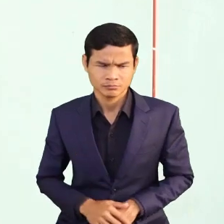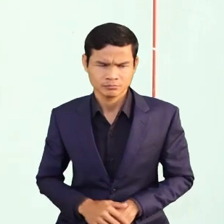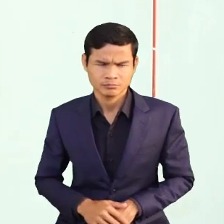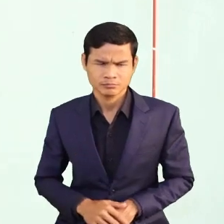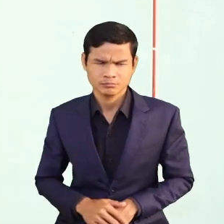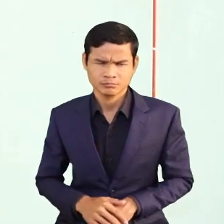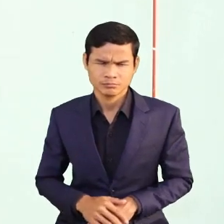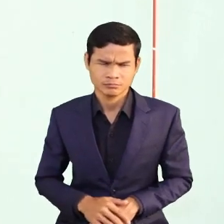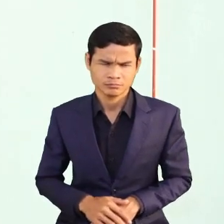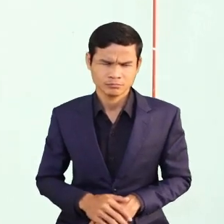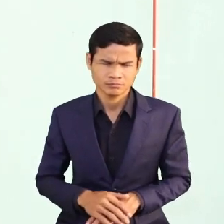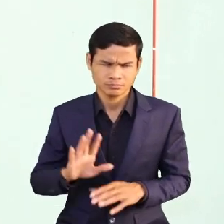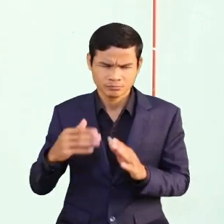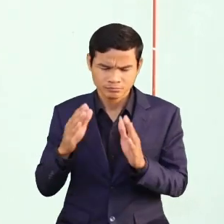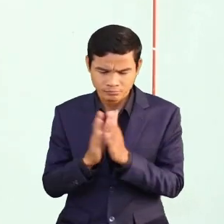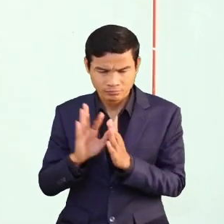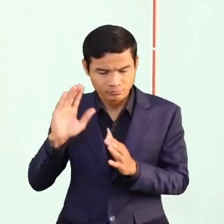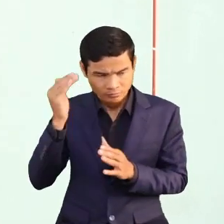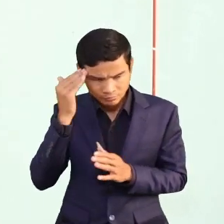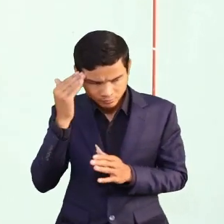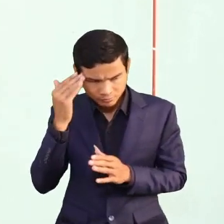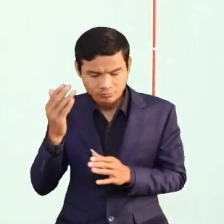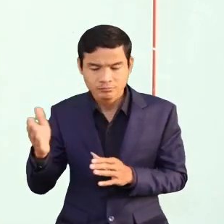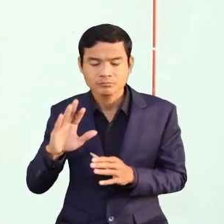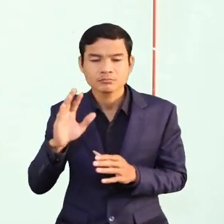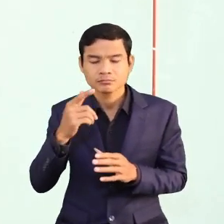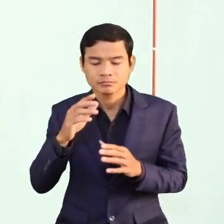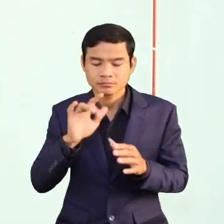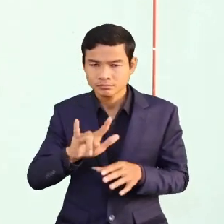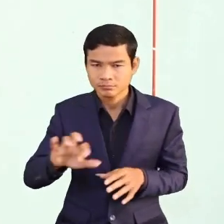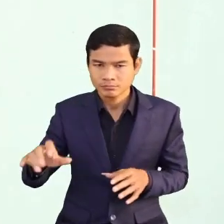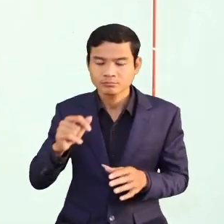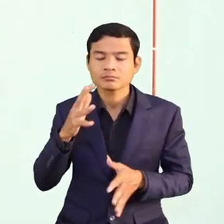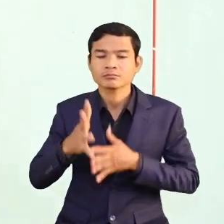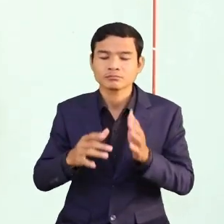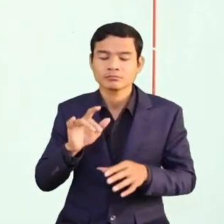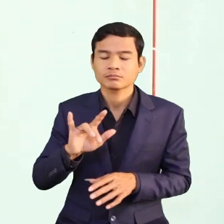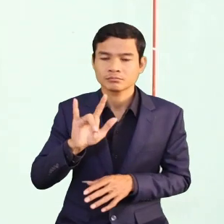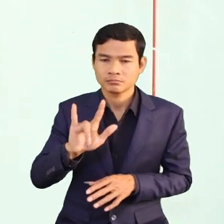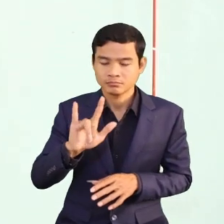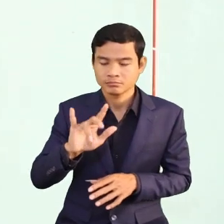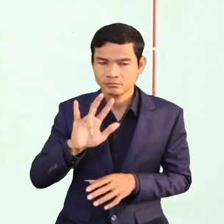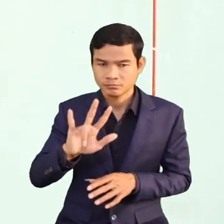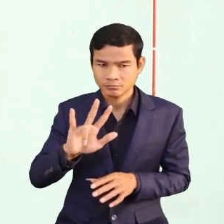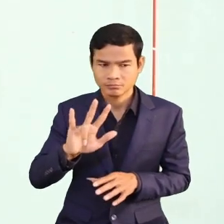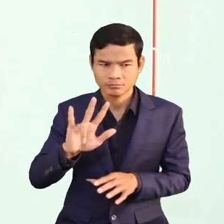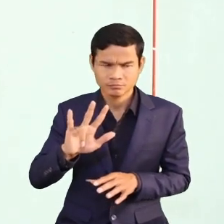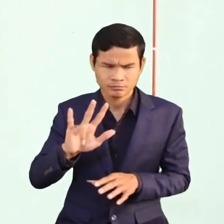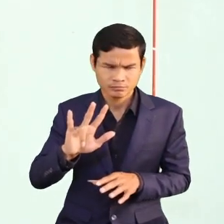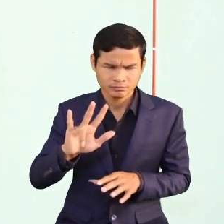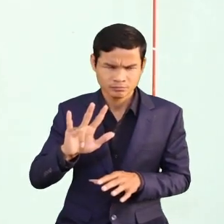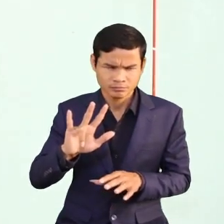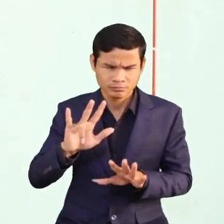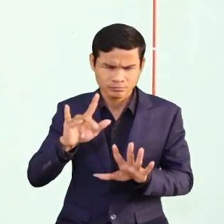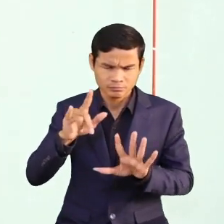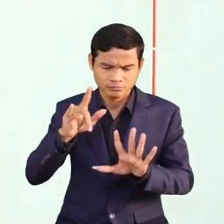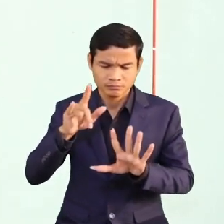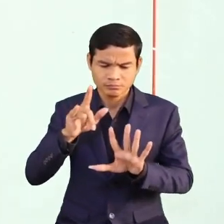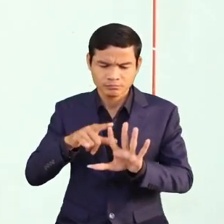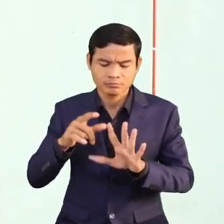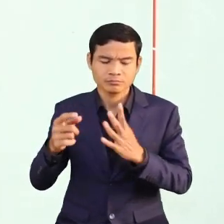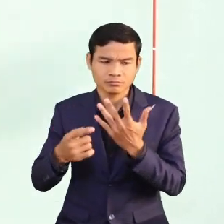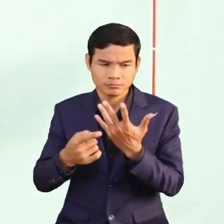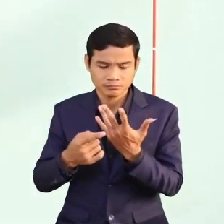จ้าอากันสังคมตะกอนประกอบบานตรำเต้เชียงนี่คืออันท้าปังจ้าอากันเป็นแตงก่อน